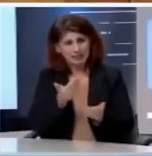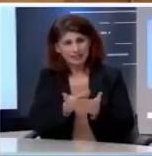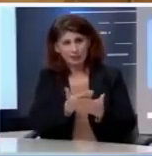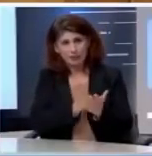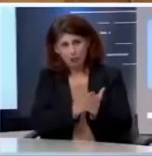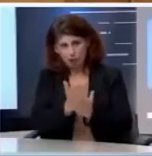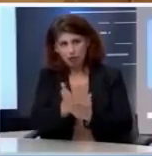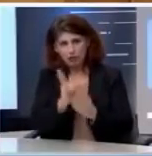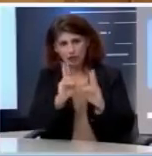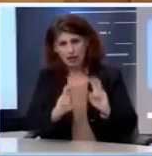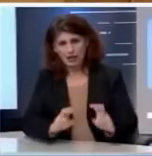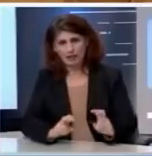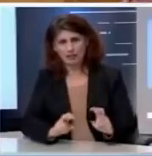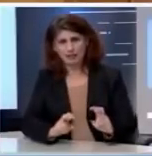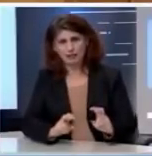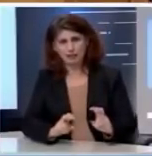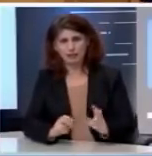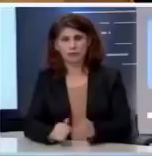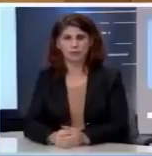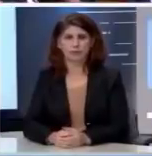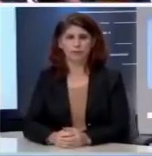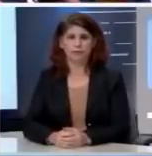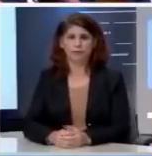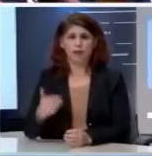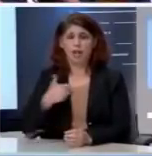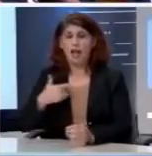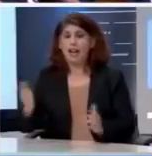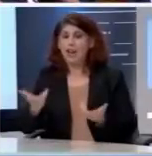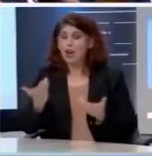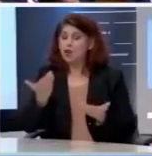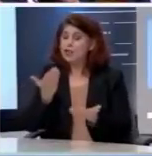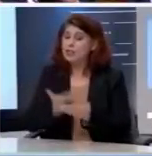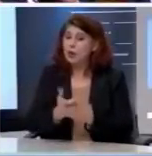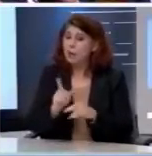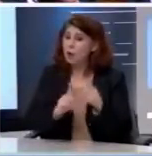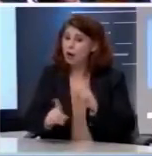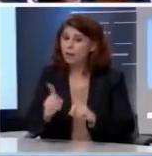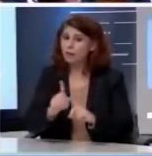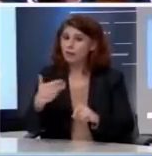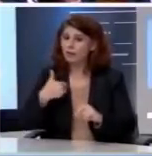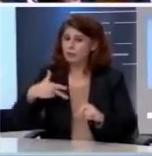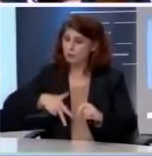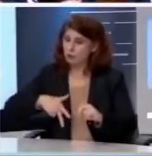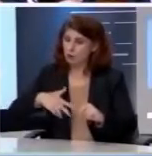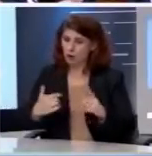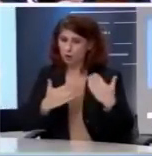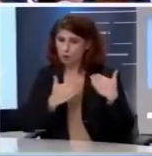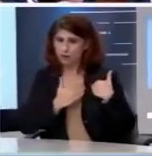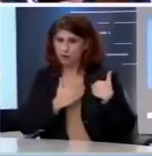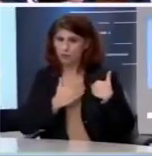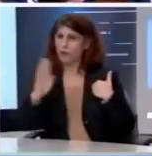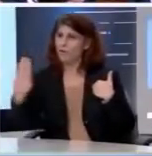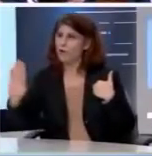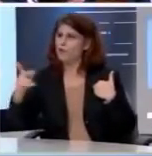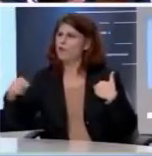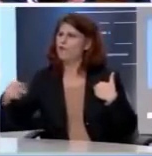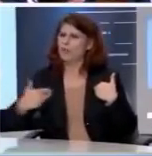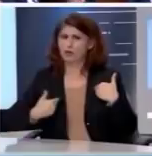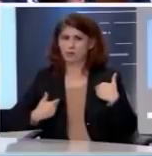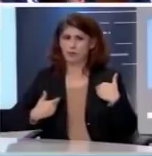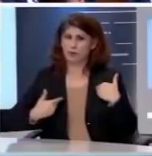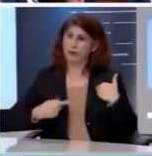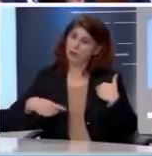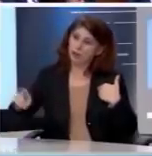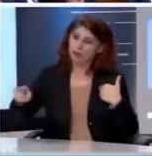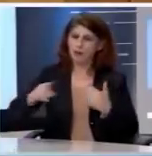ελέγξει? Θα έρθω μετά σε αυτό. Αν εγώ ζητήσω από κάποιον, είτε ότι είμαι υπουργός, είτε την αρμοδιότητα, από το Βορύδη που είναι φίλος μου, να πάει